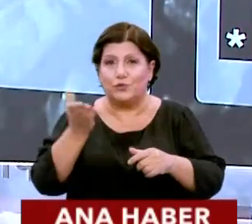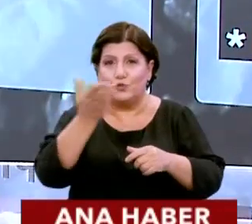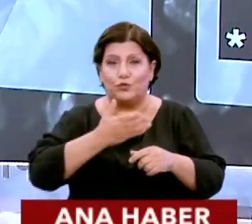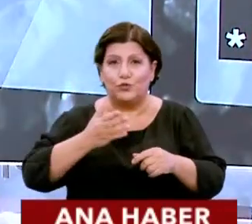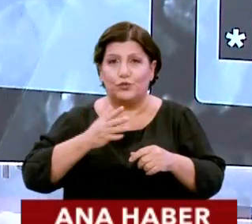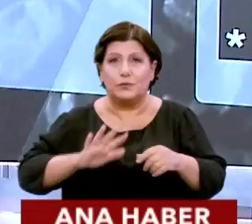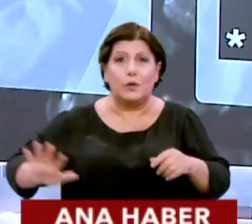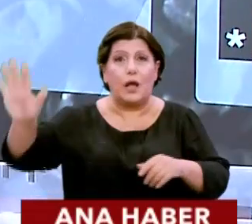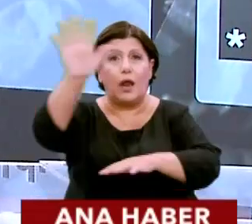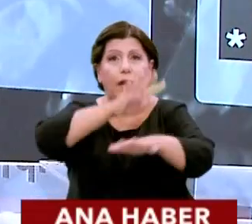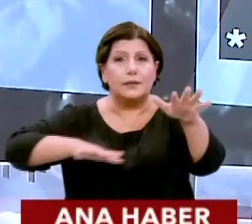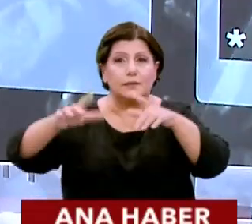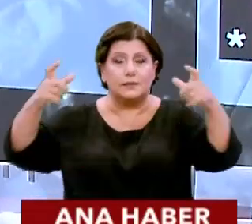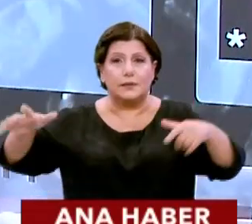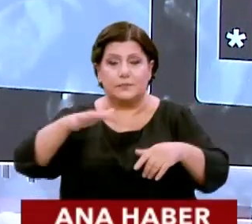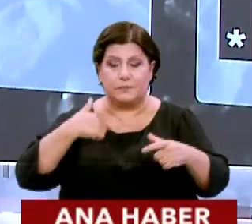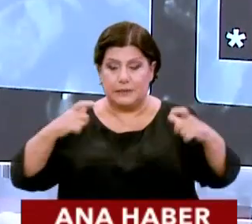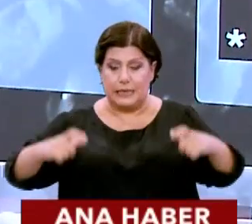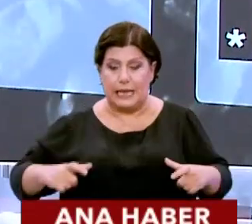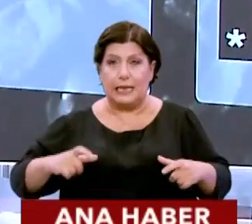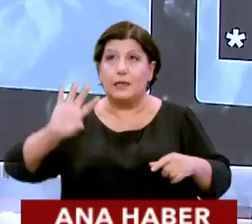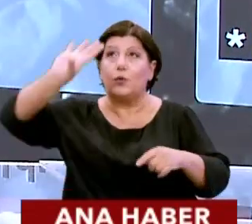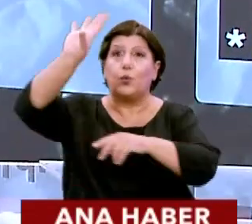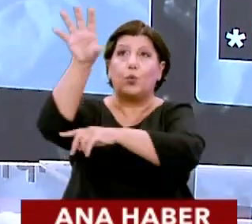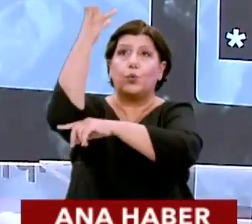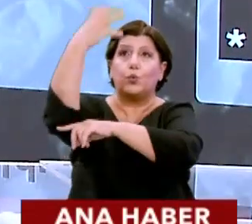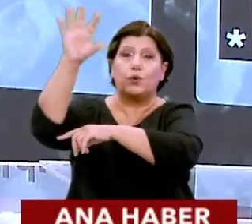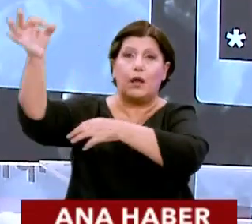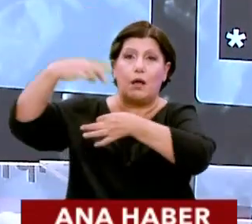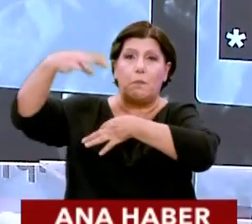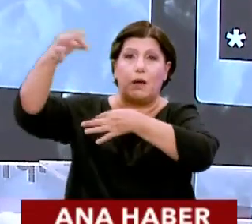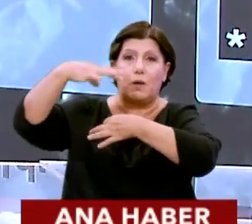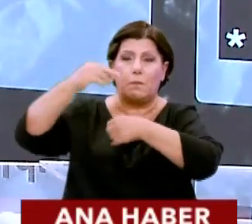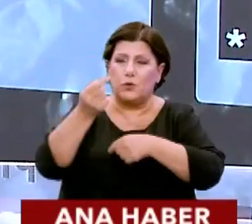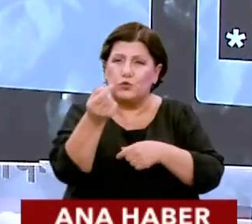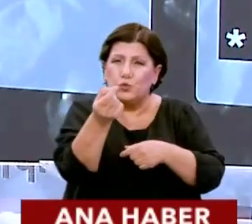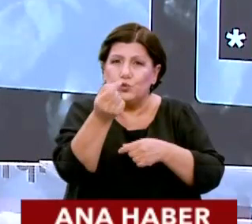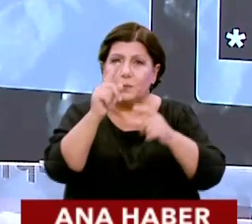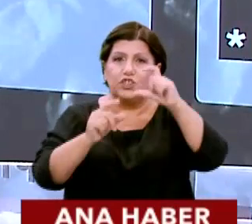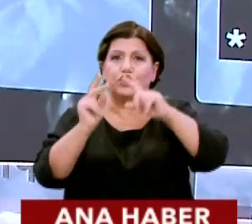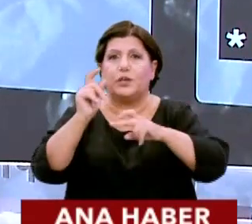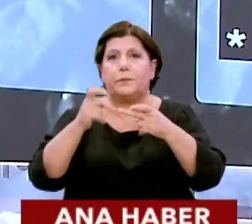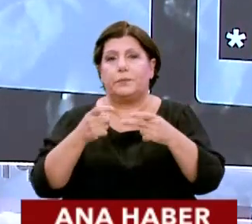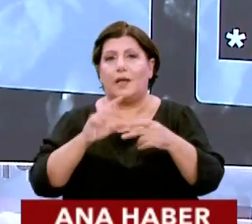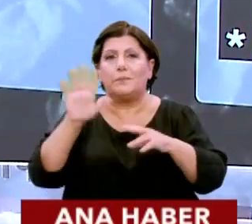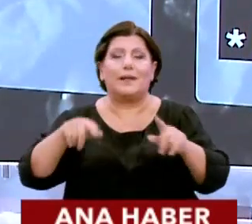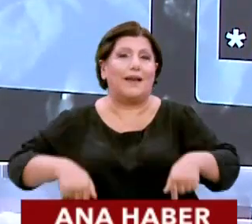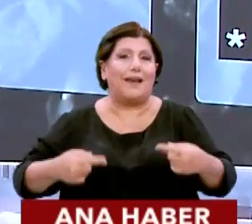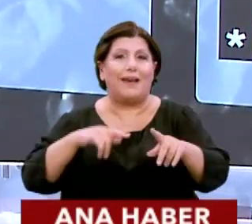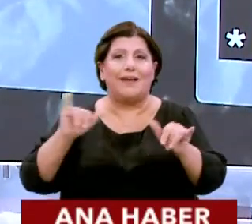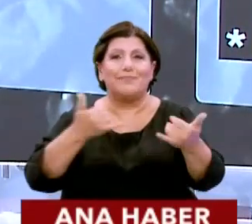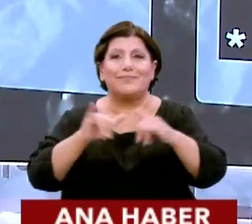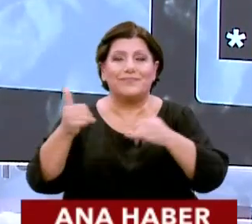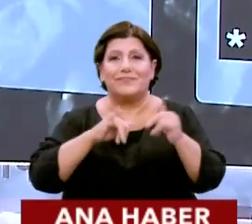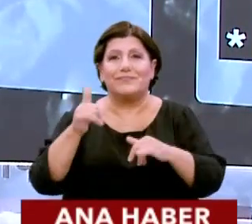yeryüzündeki yerinizi belirleyen o uyduya sinyal yollayan küçücük bir çip işte biraz makara yaptı aşı